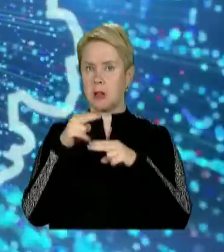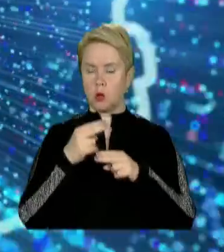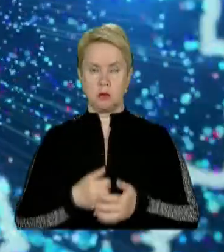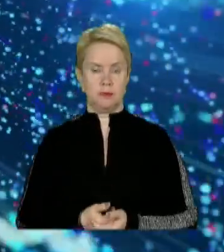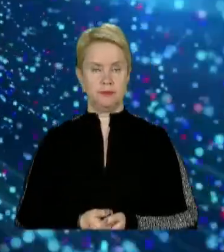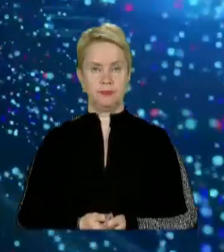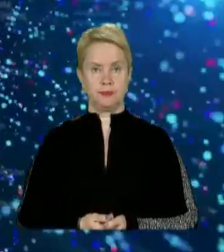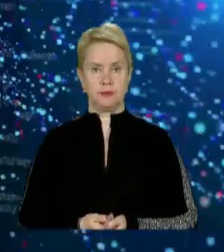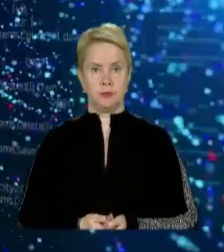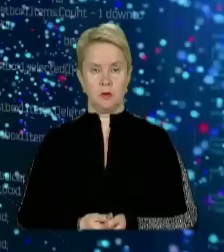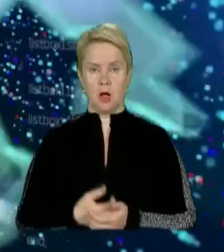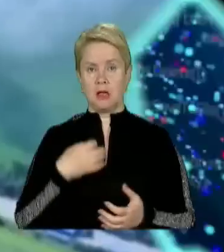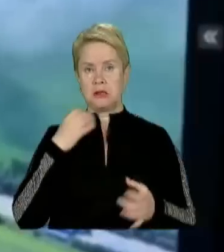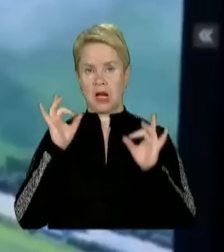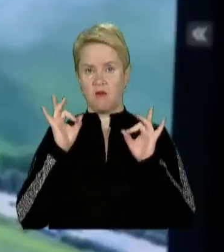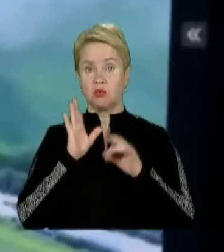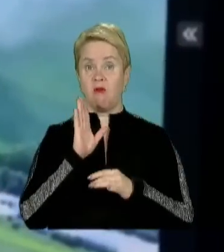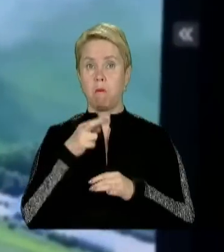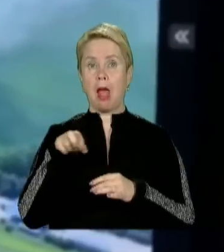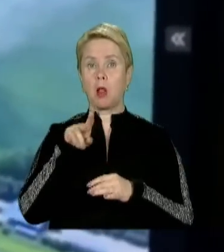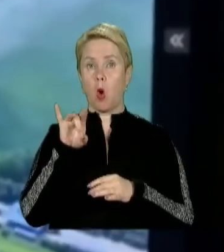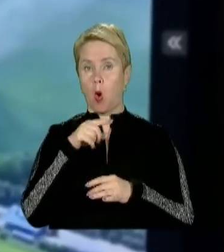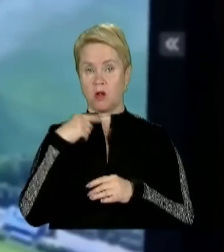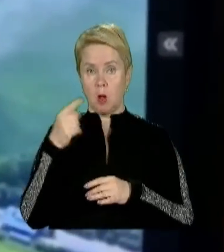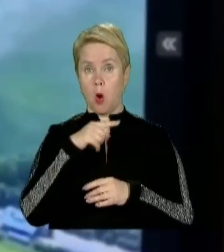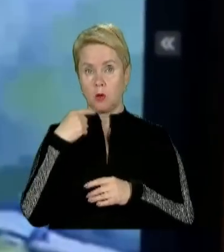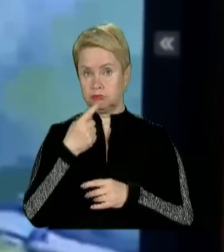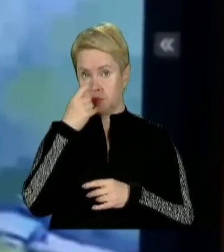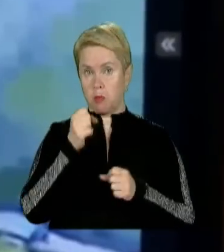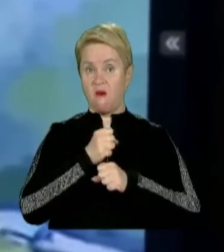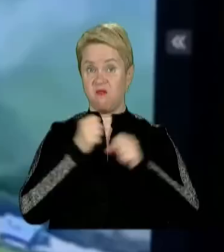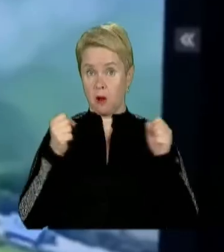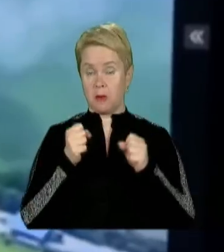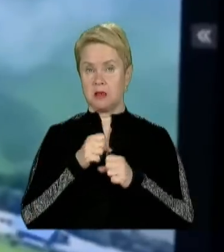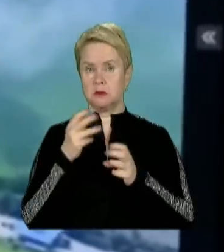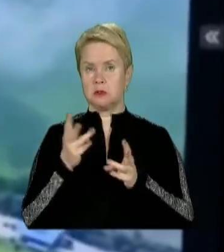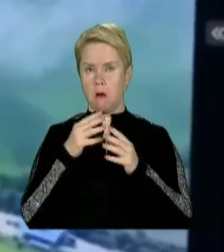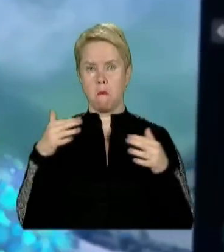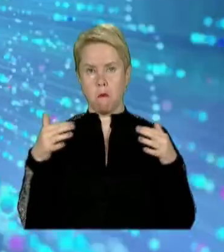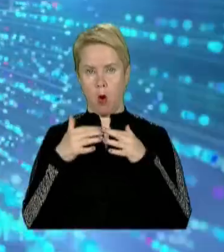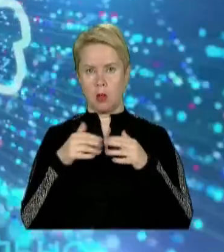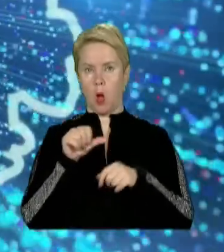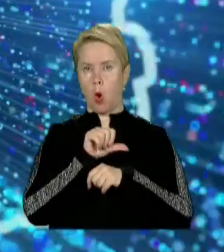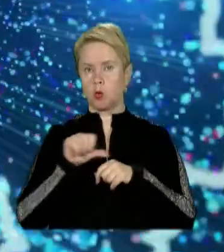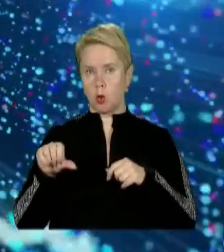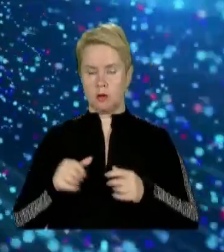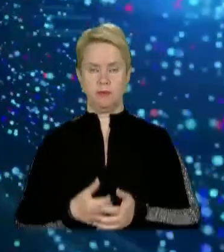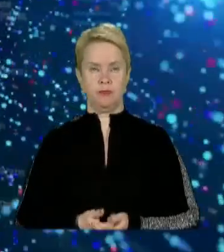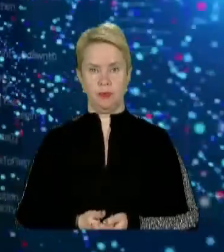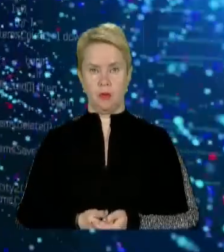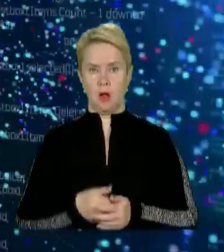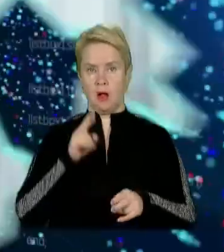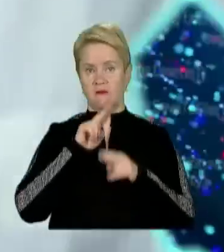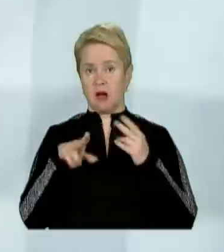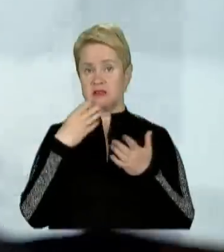безпілотників? Тривожно в Білгороді. Росіяни повідомляють про вибухи і запеклі бої на кордоні.